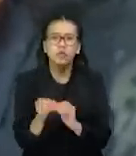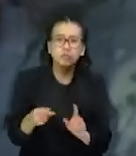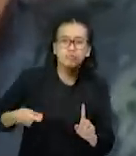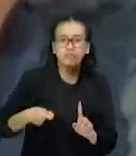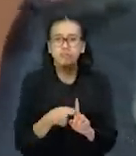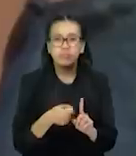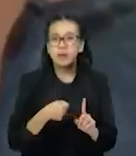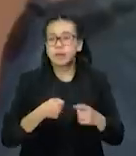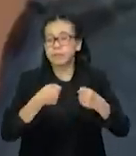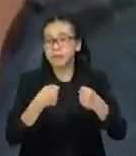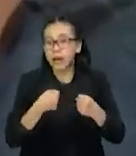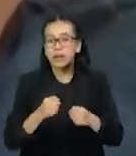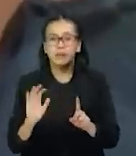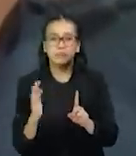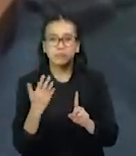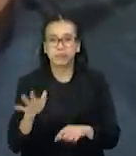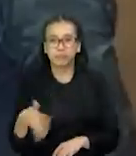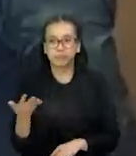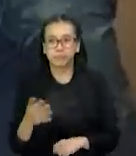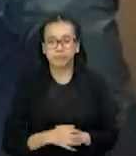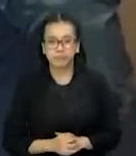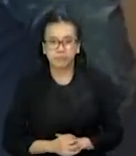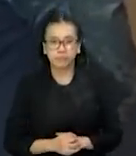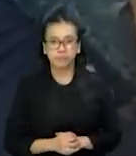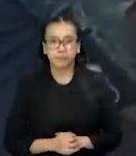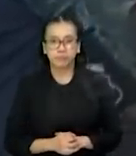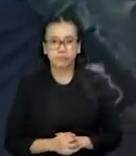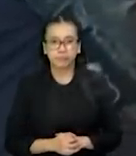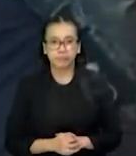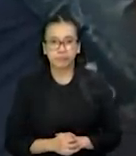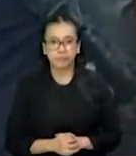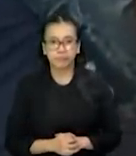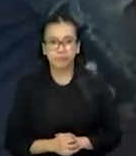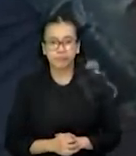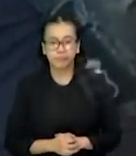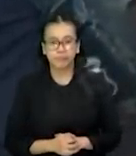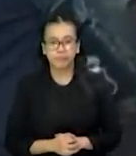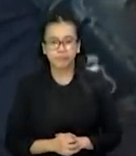15 tahun penjara. Dari Jakarta, Helmi Sajangpati, iNews melaporkan.